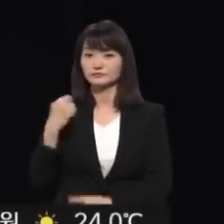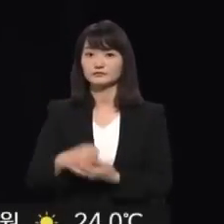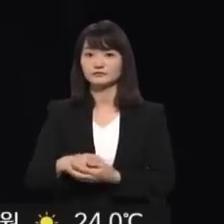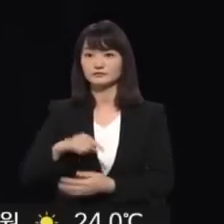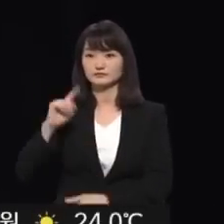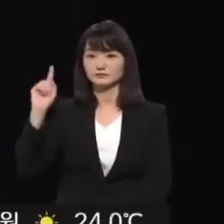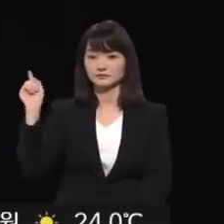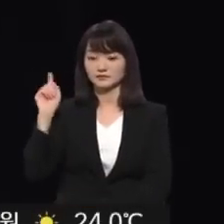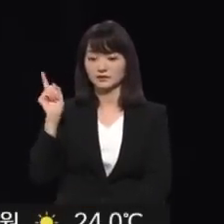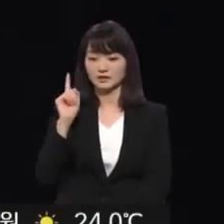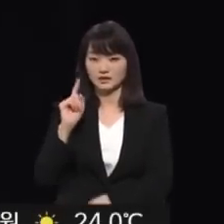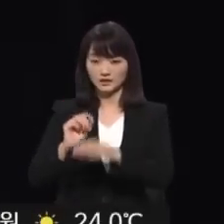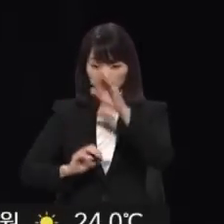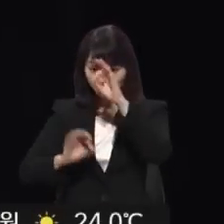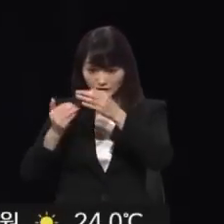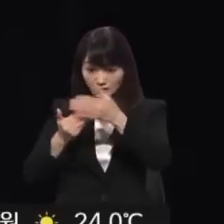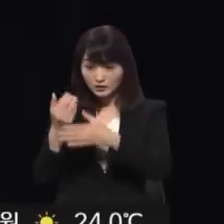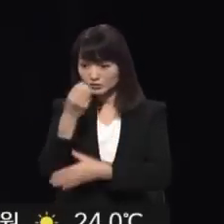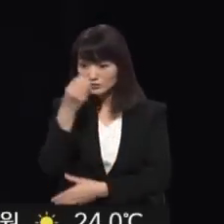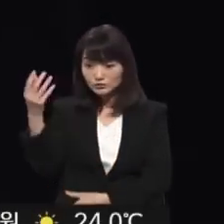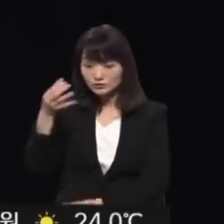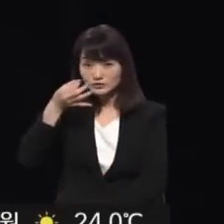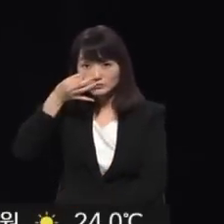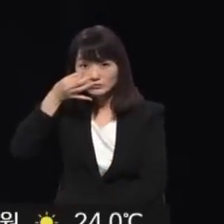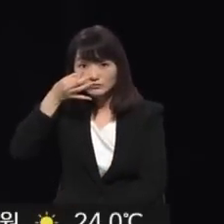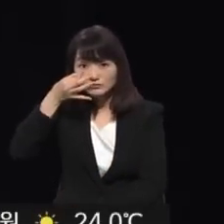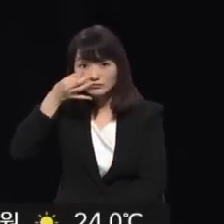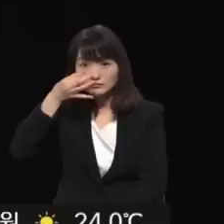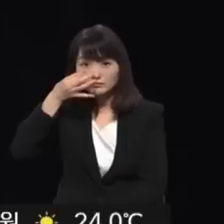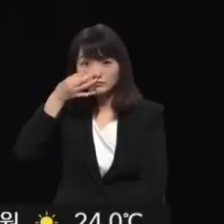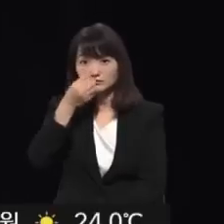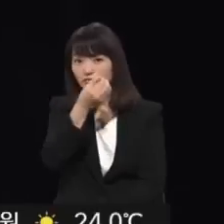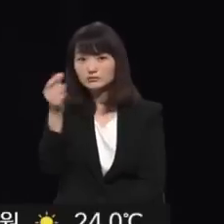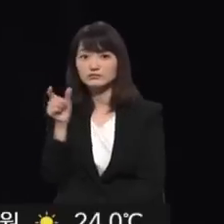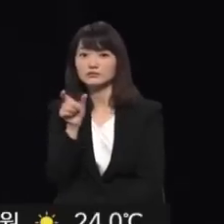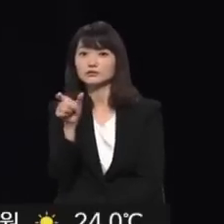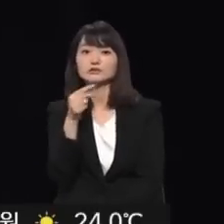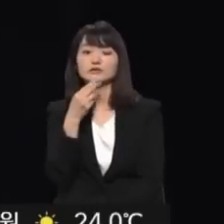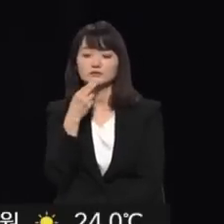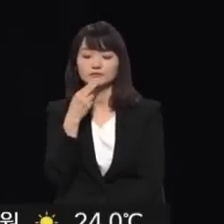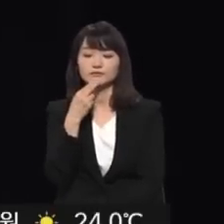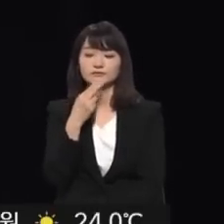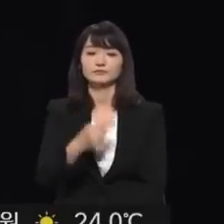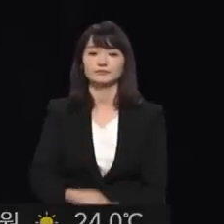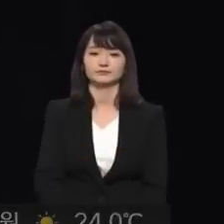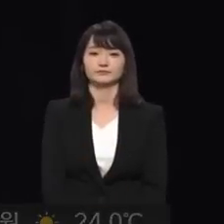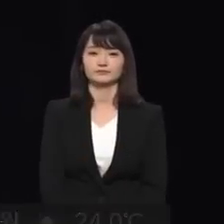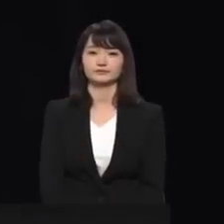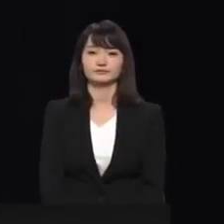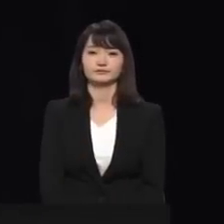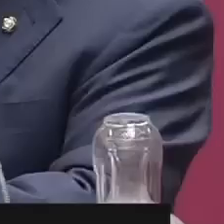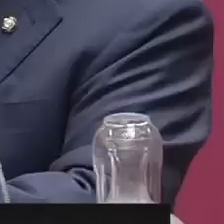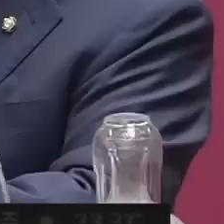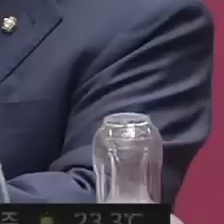사고에 대해서 신문에서 봤다 라고 했는데 사실 신문에 난 적이 없는 얘기였습니다 그의 부터 보겠습니다